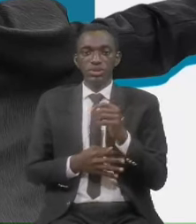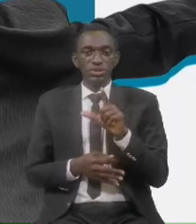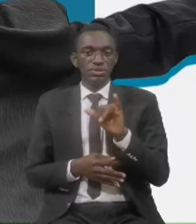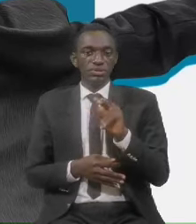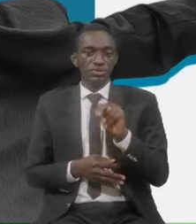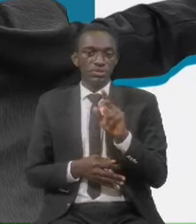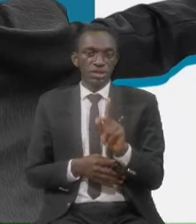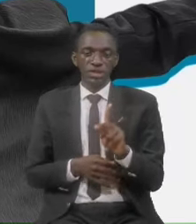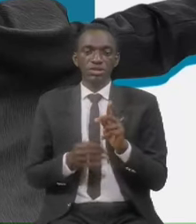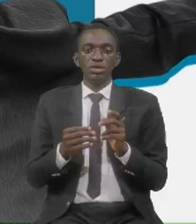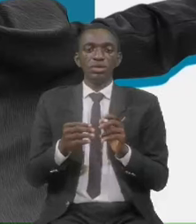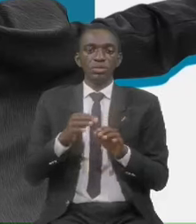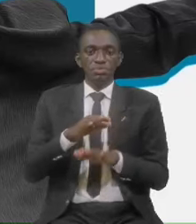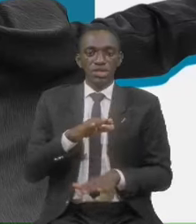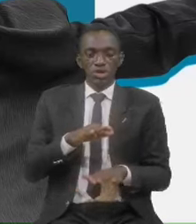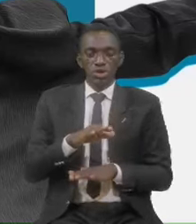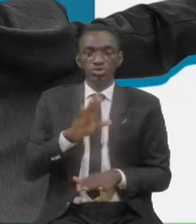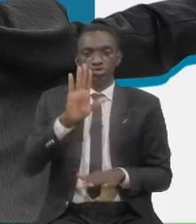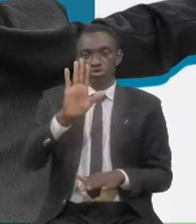hq.org/connect. Je répète,